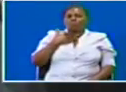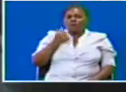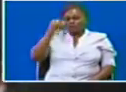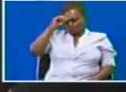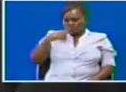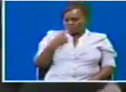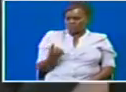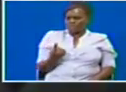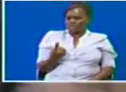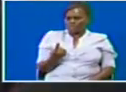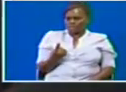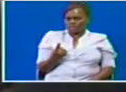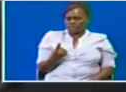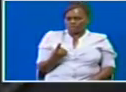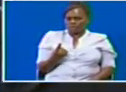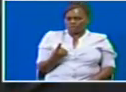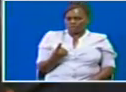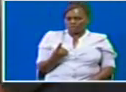yake. Haya,